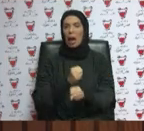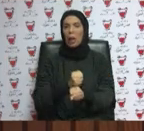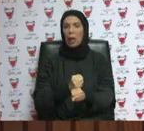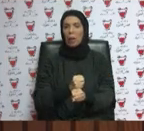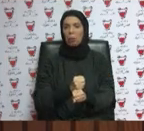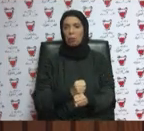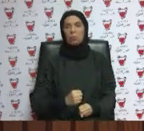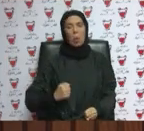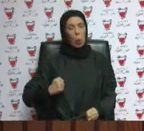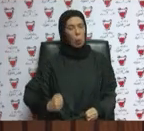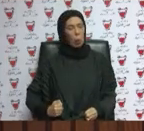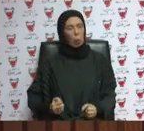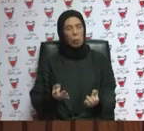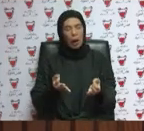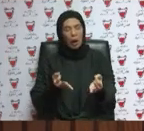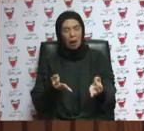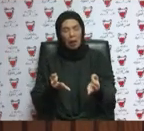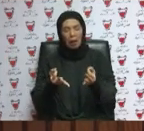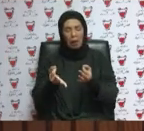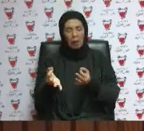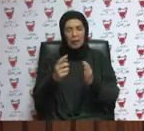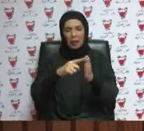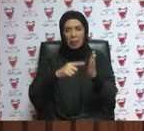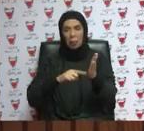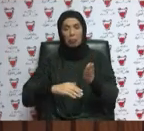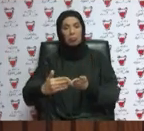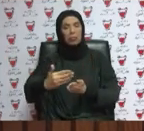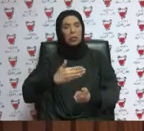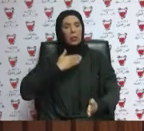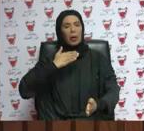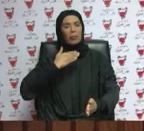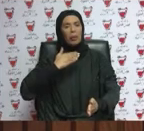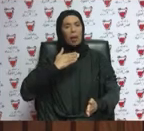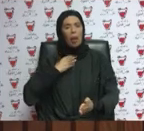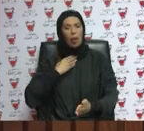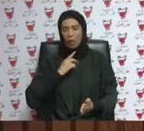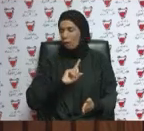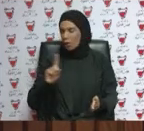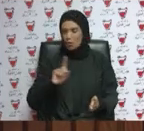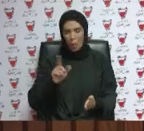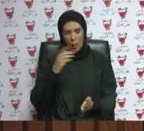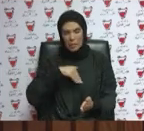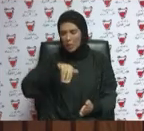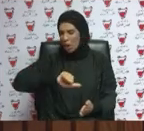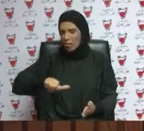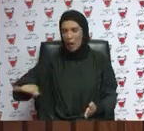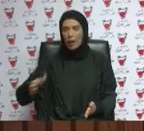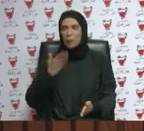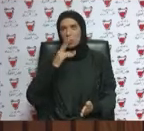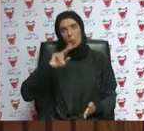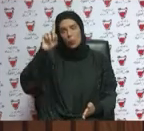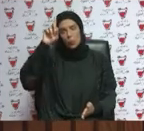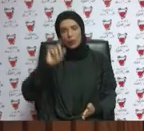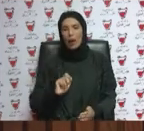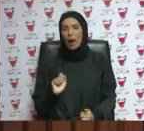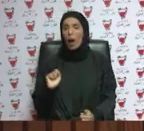وضعت خطط ووضعت مشاريع استباقية لتجنب مثل هالأضرار هذه، ومثل ما قلنا